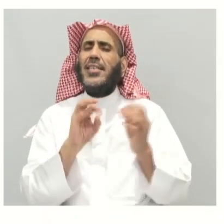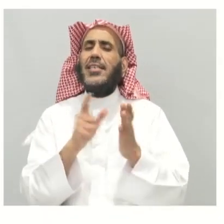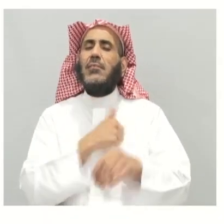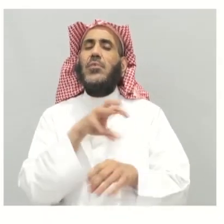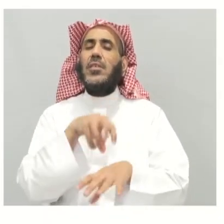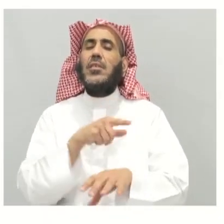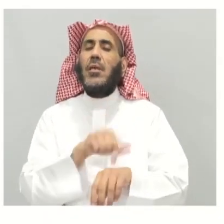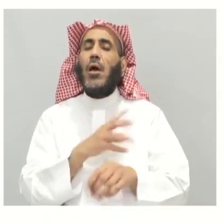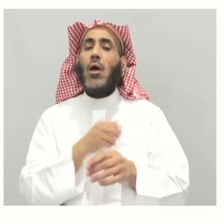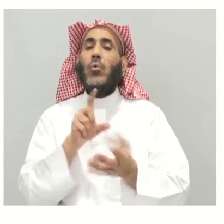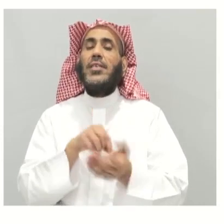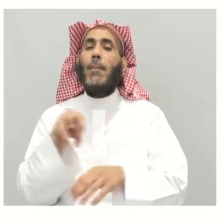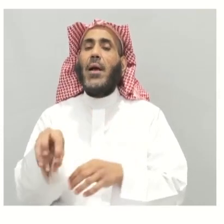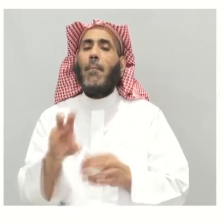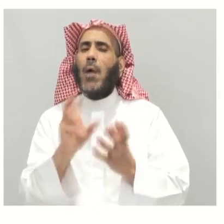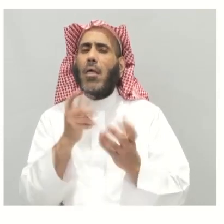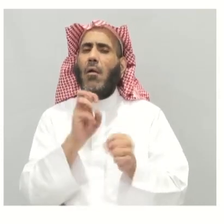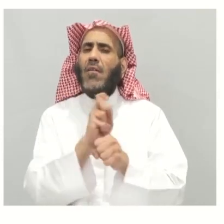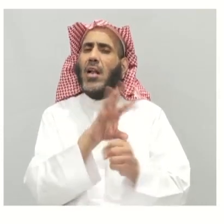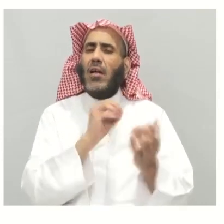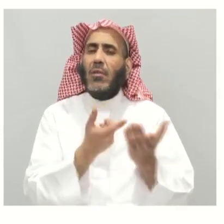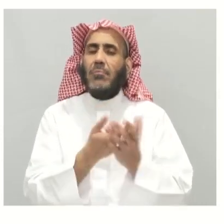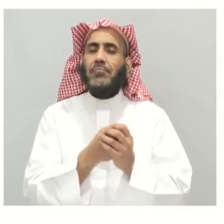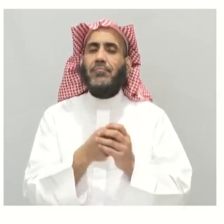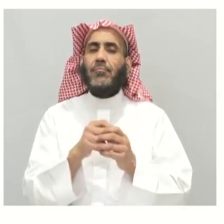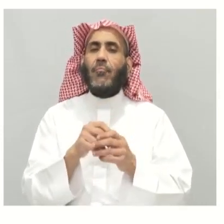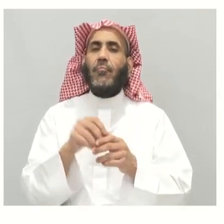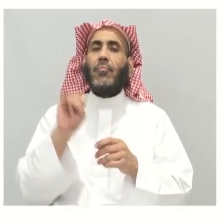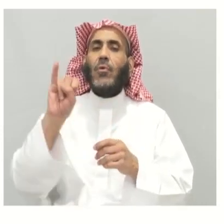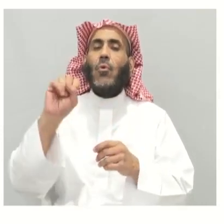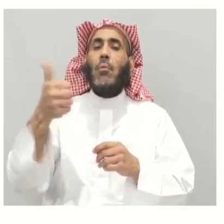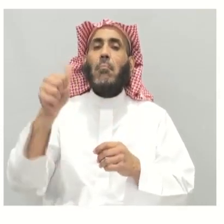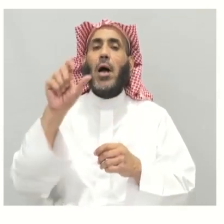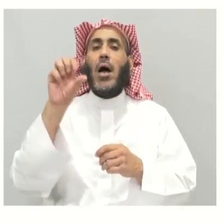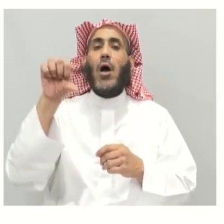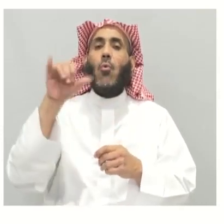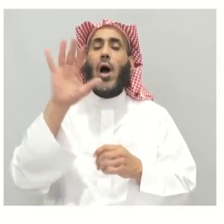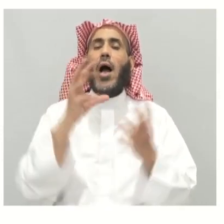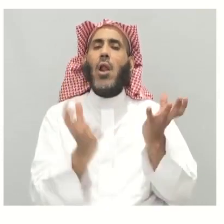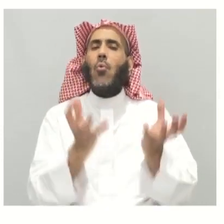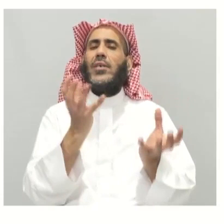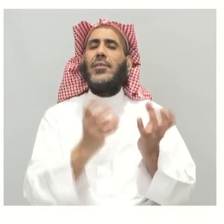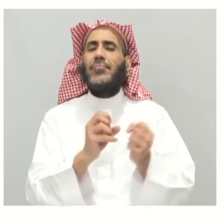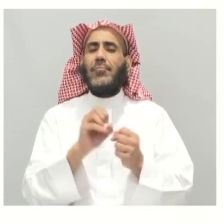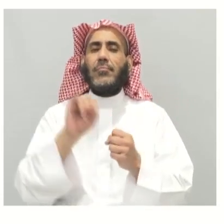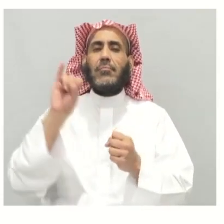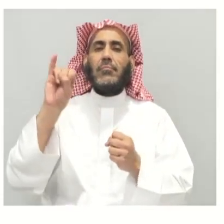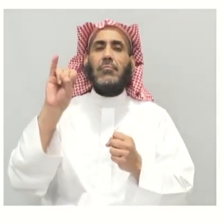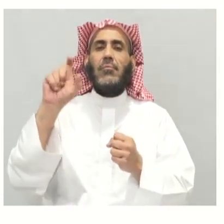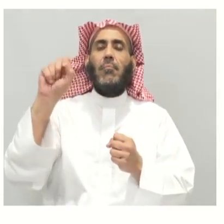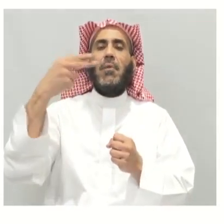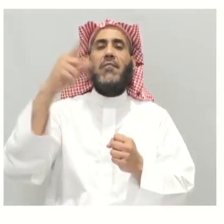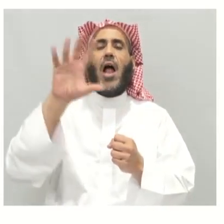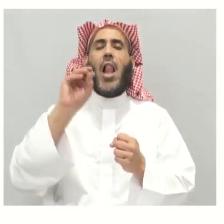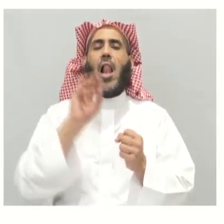مكان عفوا من هذا الفعل ماذا أقول؟ أحسنتم، أقول مأوى على وزن، أحسنتم، على وزن